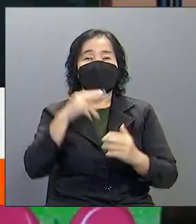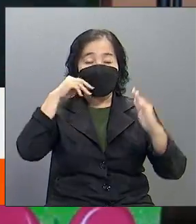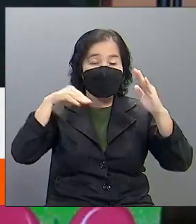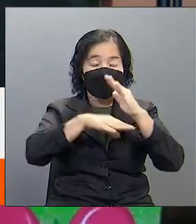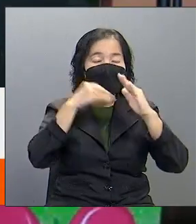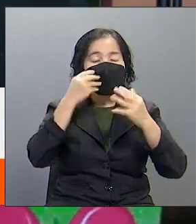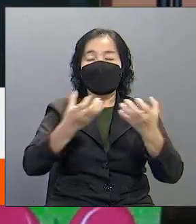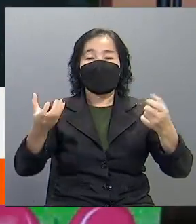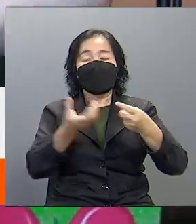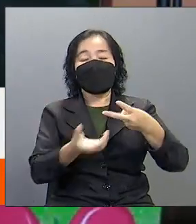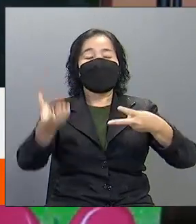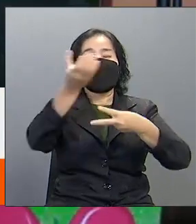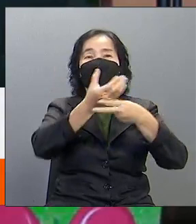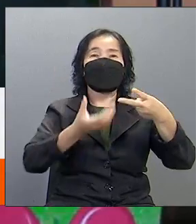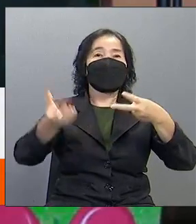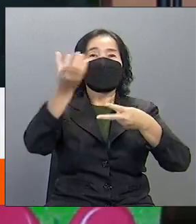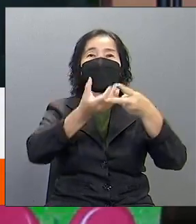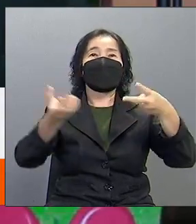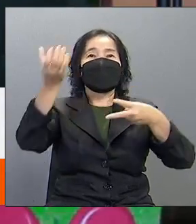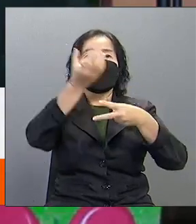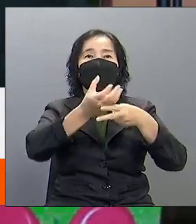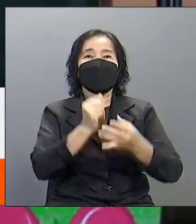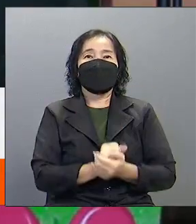แล้วกขนของขึ้บ้านเลย ขึ้นนางล้านเลย